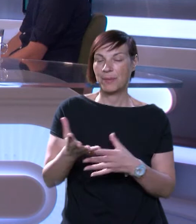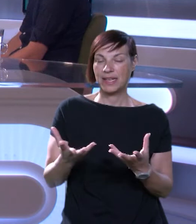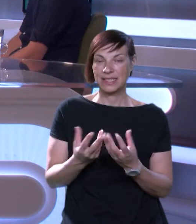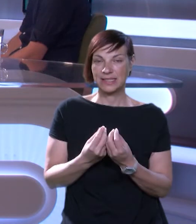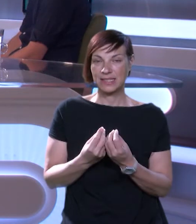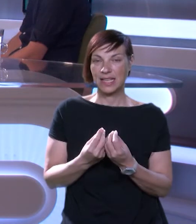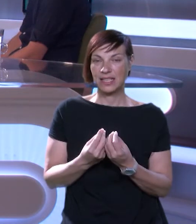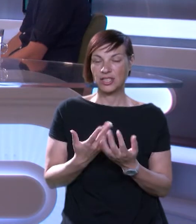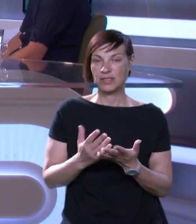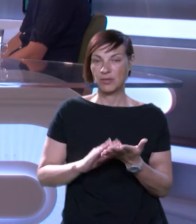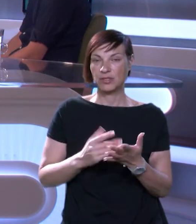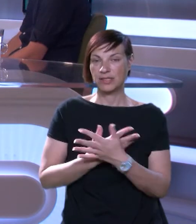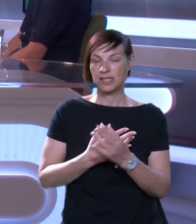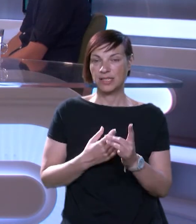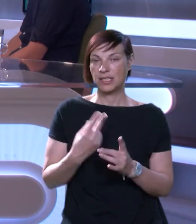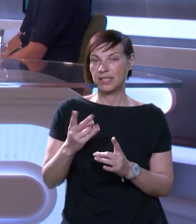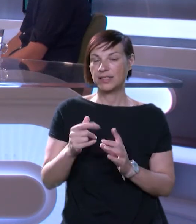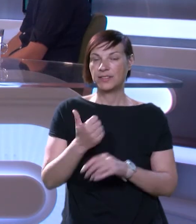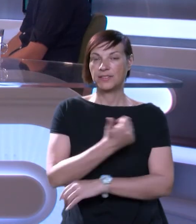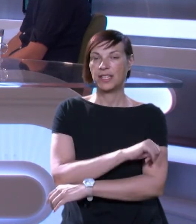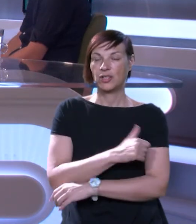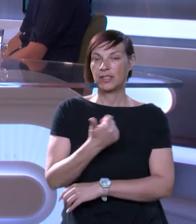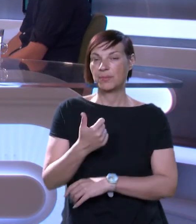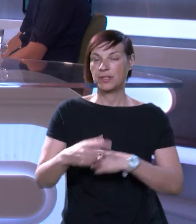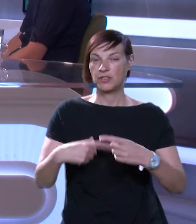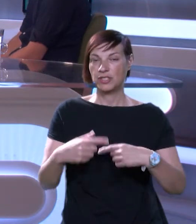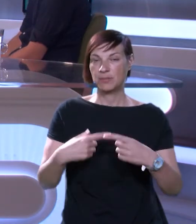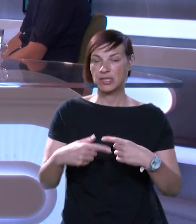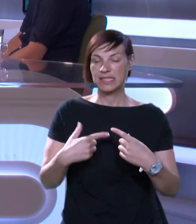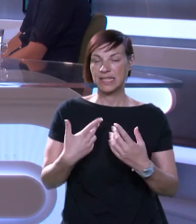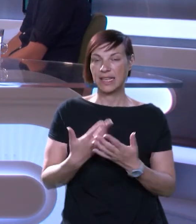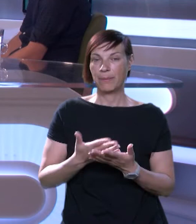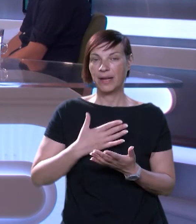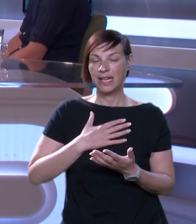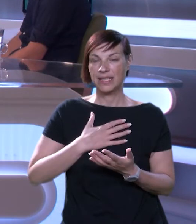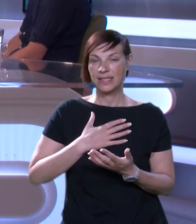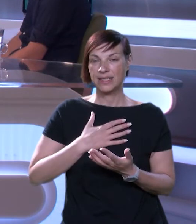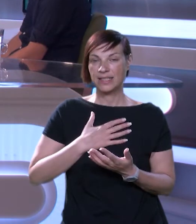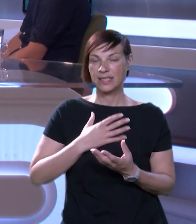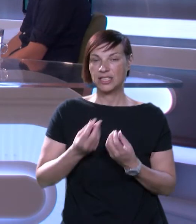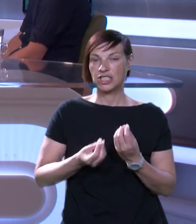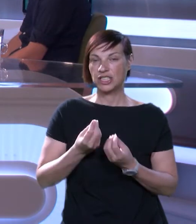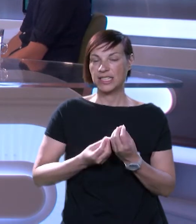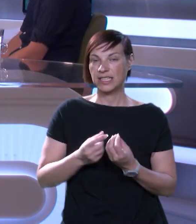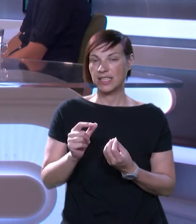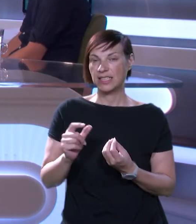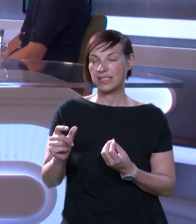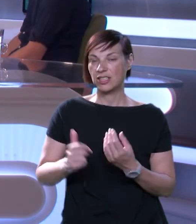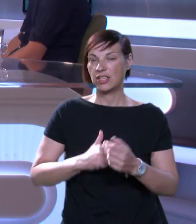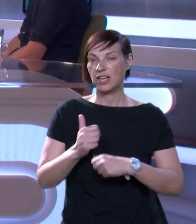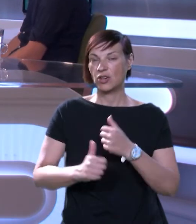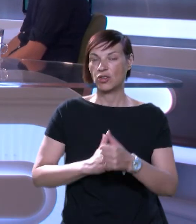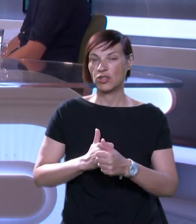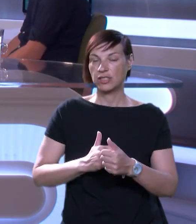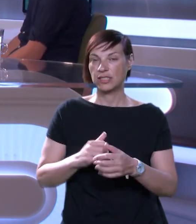zajedno, jer smo ga montirali 2 godine. Prvo smo snimali taj naš igrani dio, nakon godinu dana